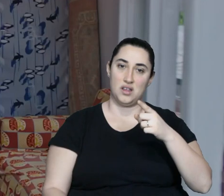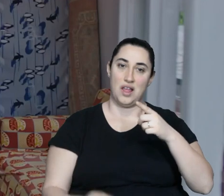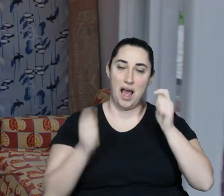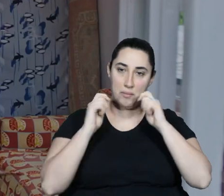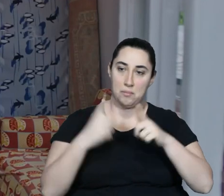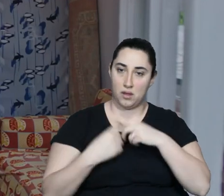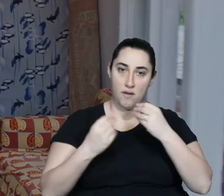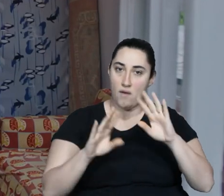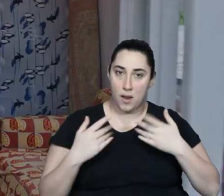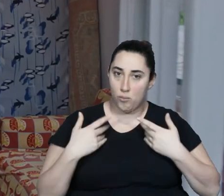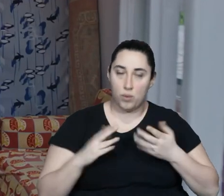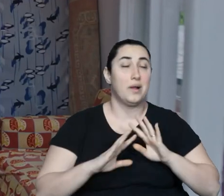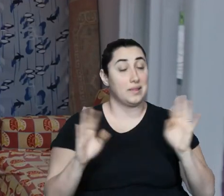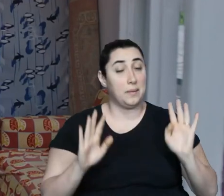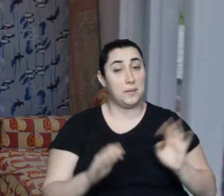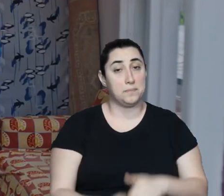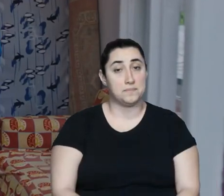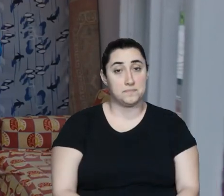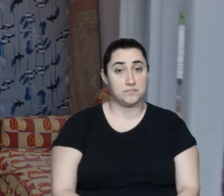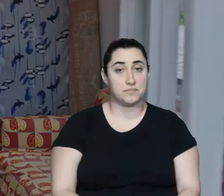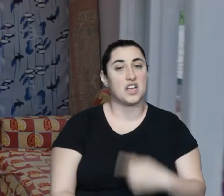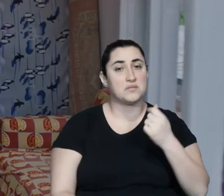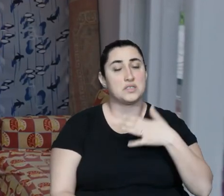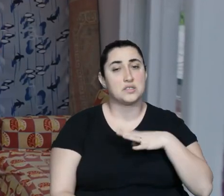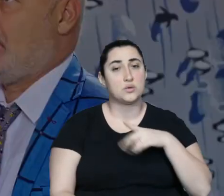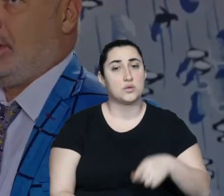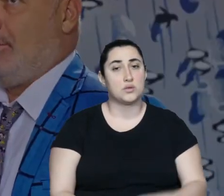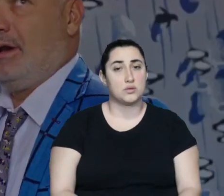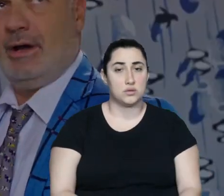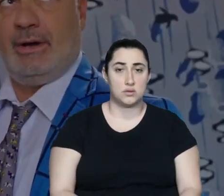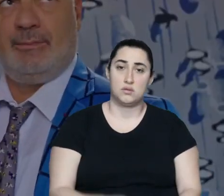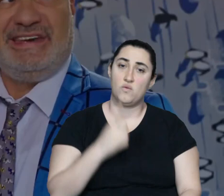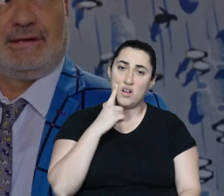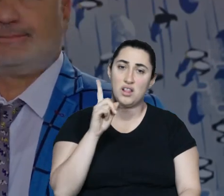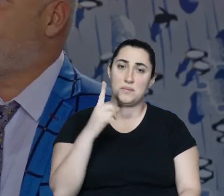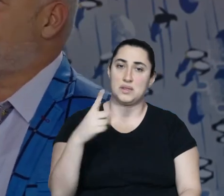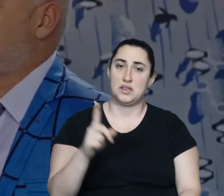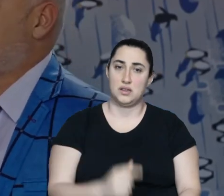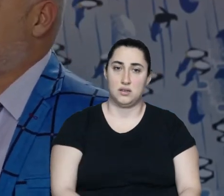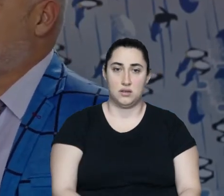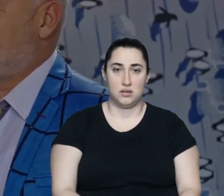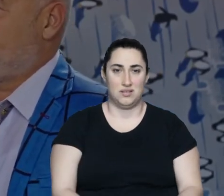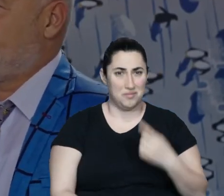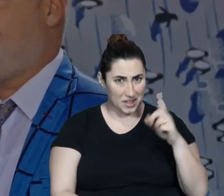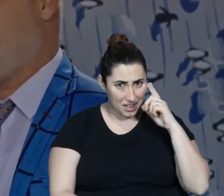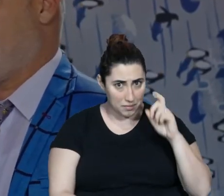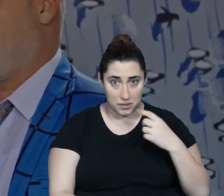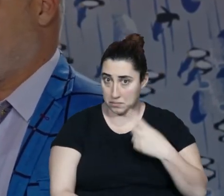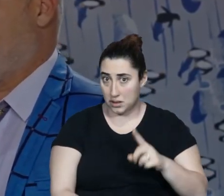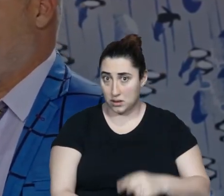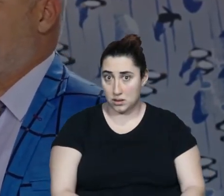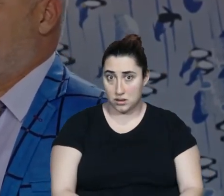kiralıyor. İyi, tamam tamam. Ne kadar istiyorsun buraya? Vallahi 1000. 1000 mi?